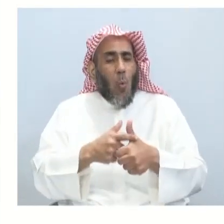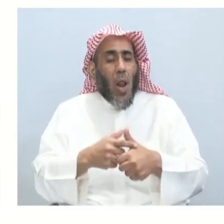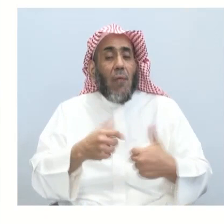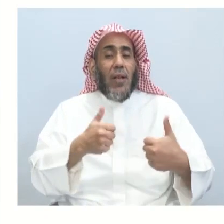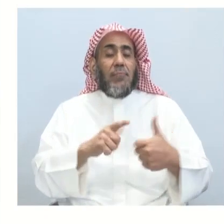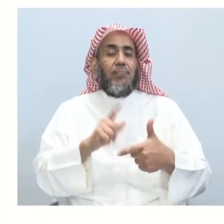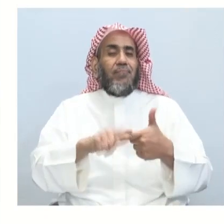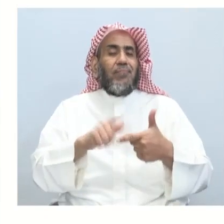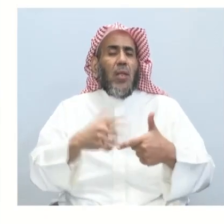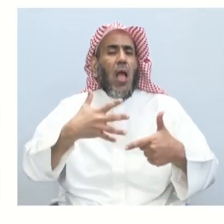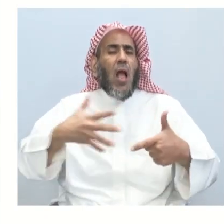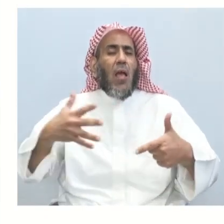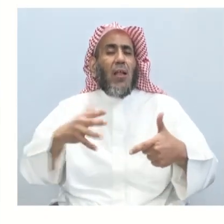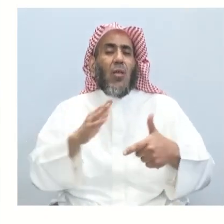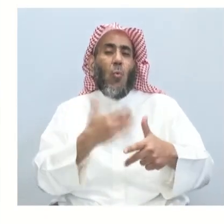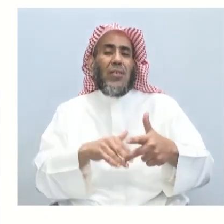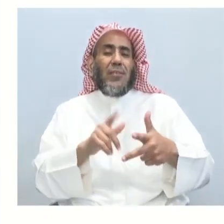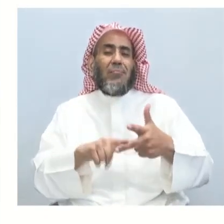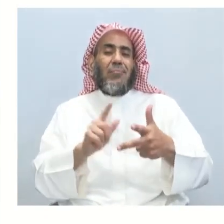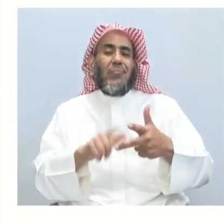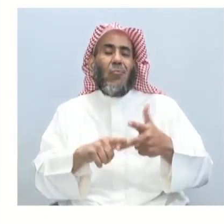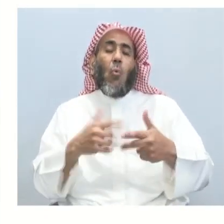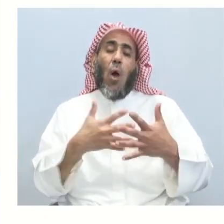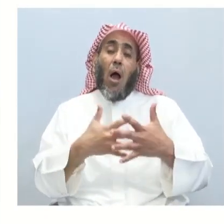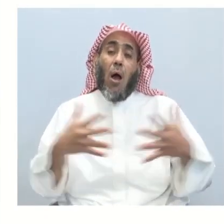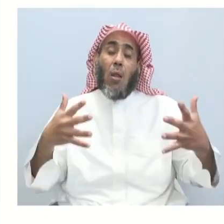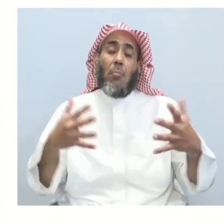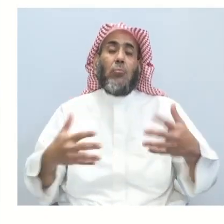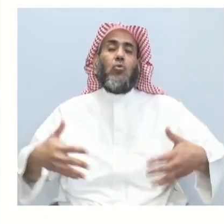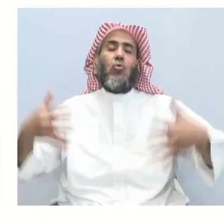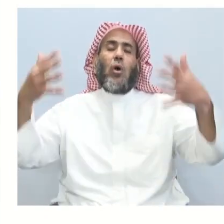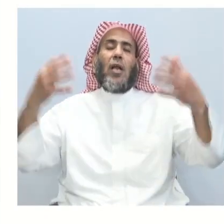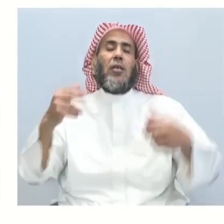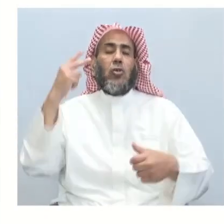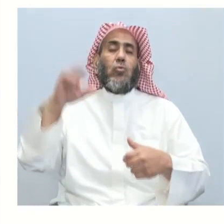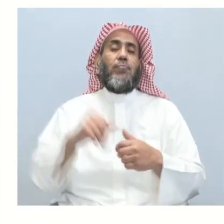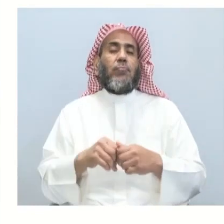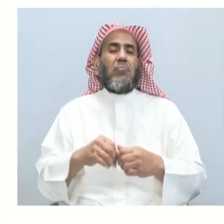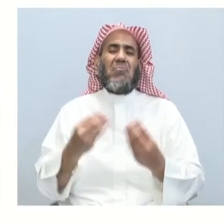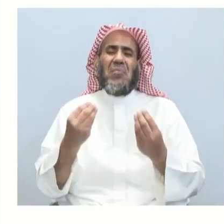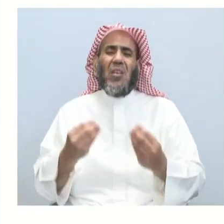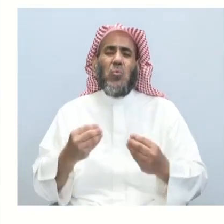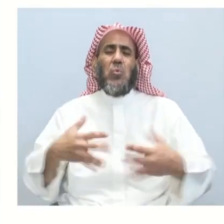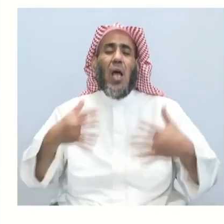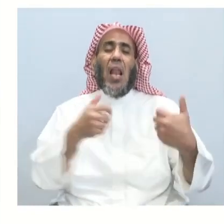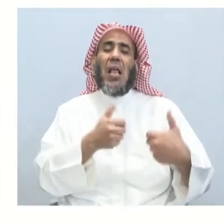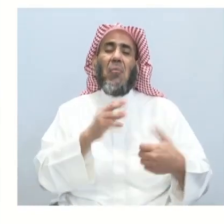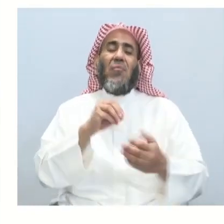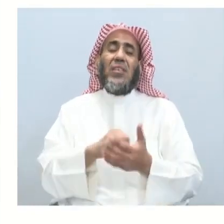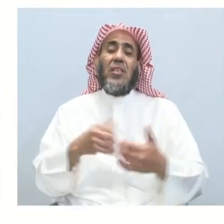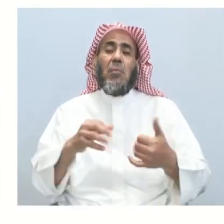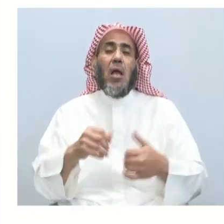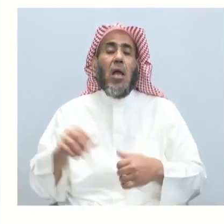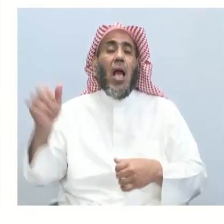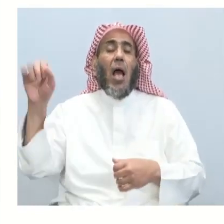غزل في شعره وكذلك من كان كثير لكن الوسط هم من كان هم الاغلب من شعراء الشعر السعودي من الذين قل وجود الغزل في شعرهم